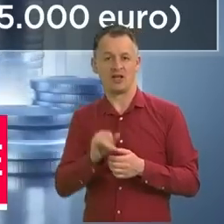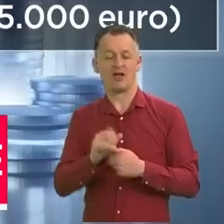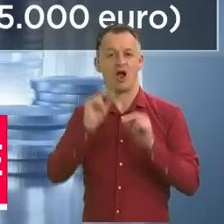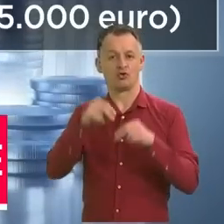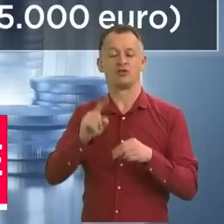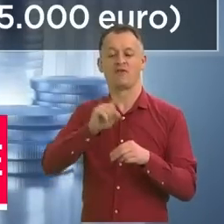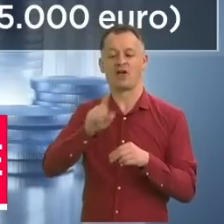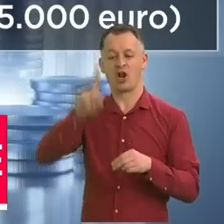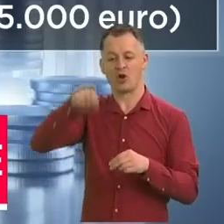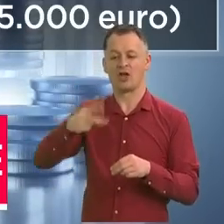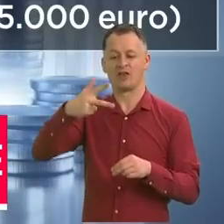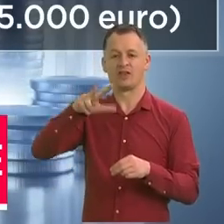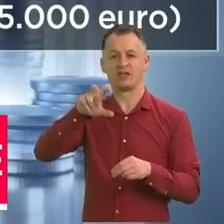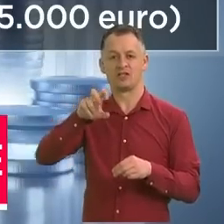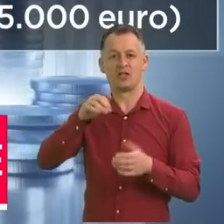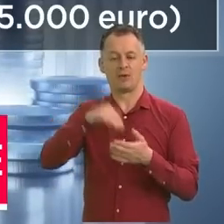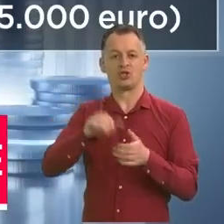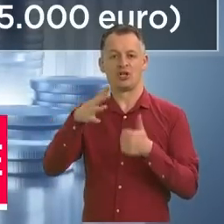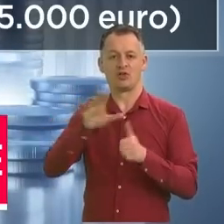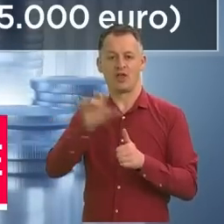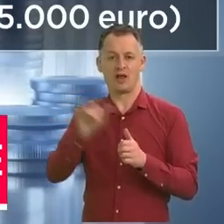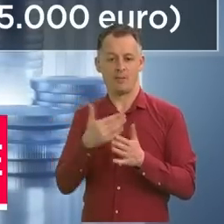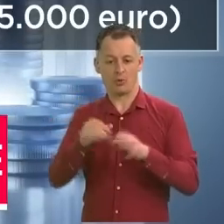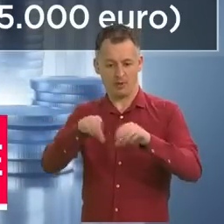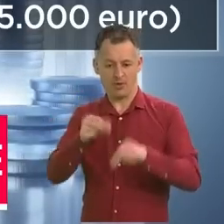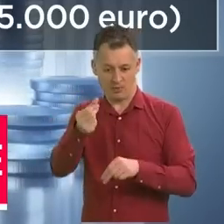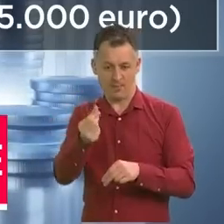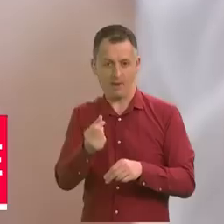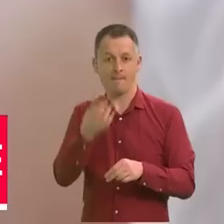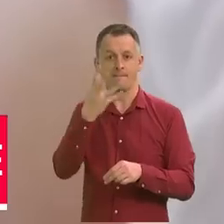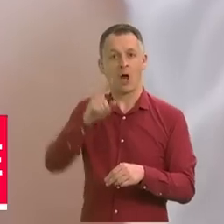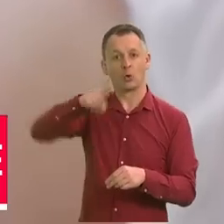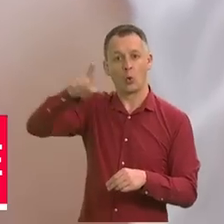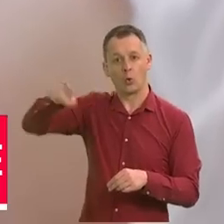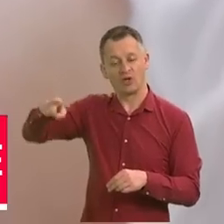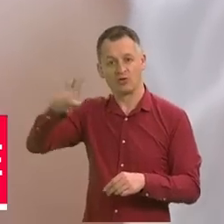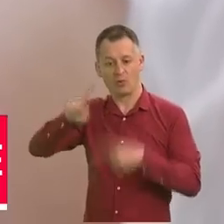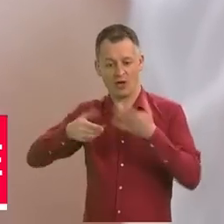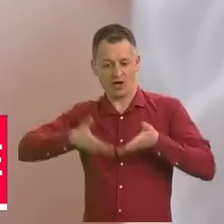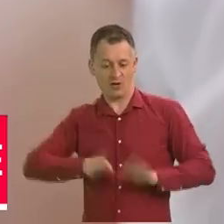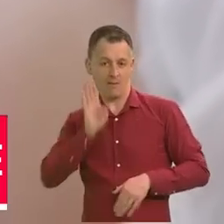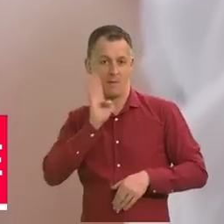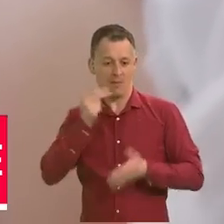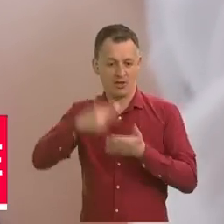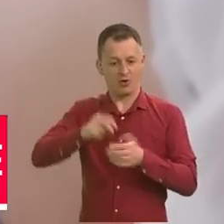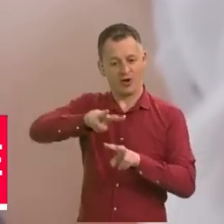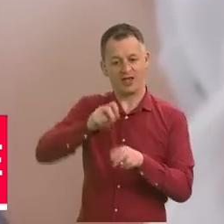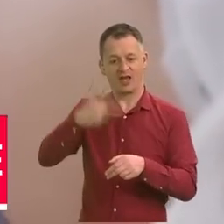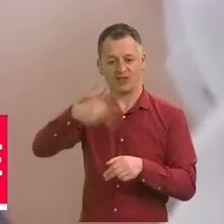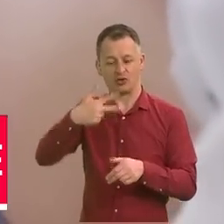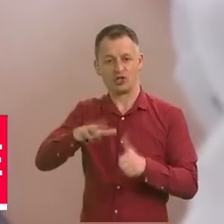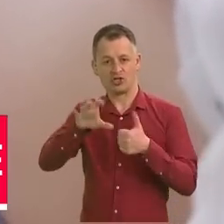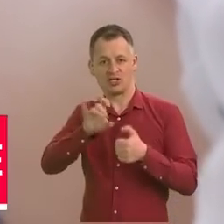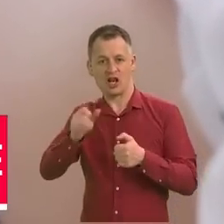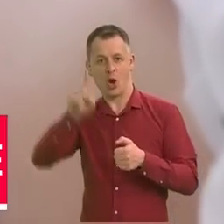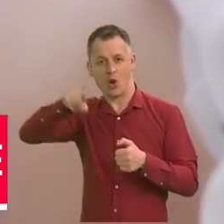ajuns la 30.600 de lei. Ca să primească această sumă timp de 4 luni după naștere, mamele plăteau anterior doar 360 de lei lunar